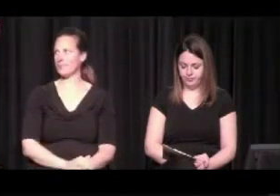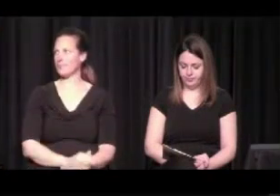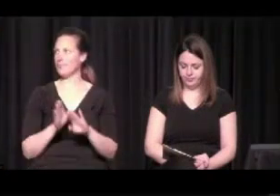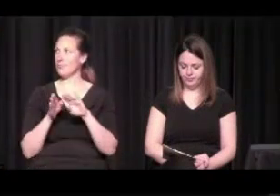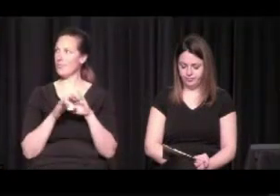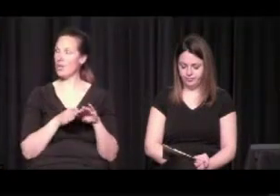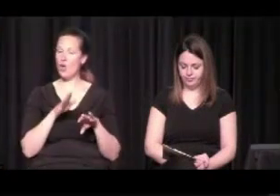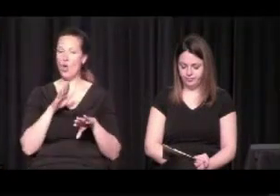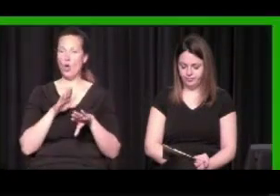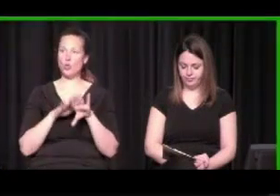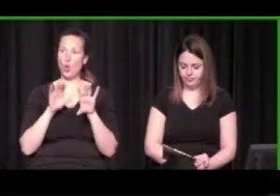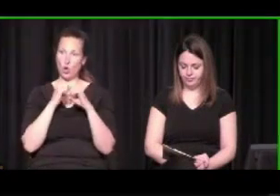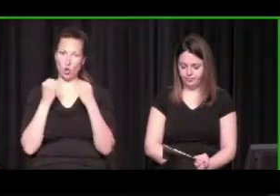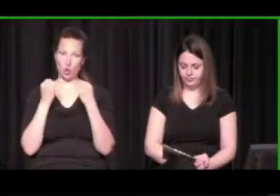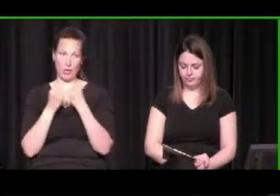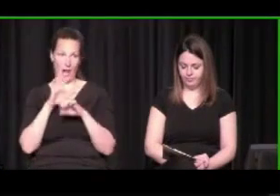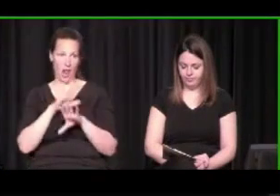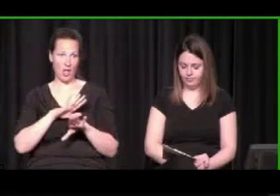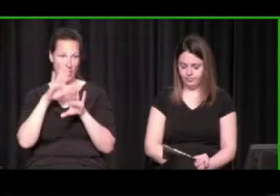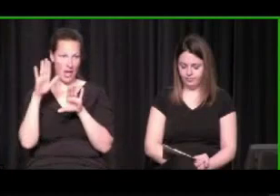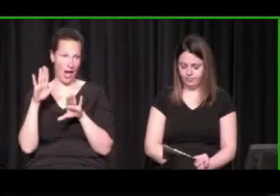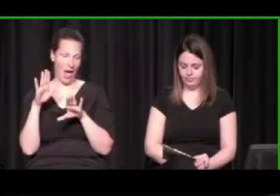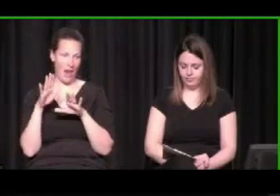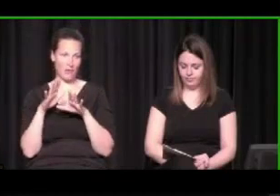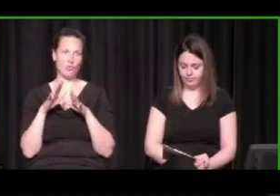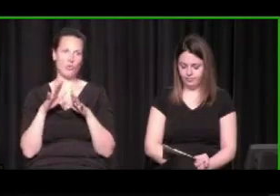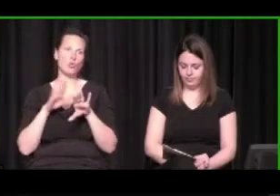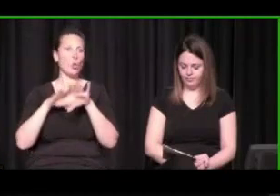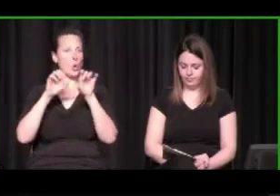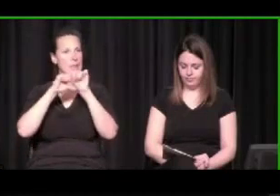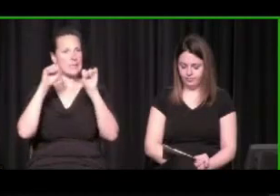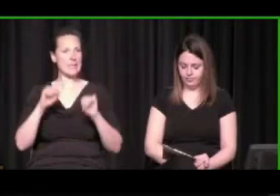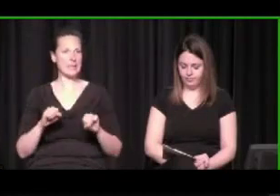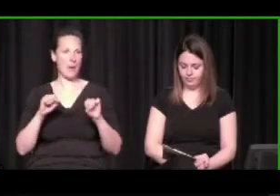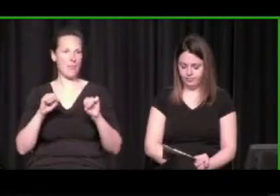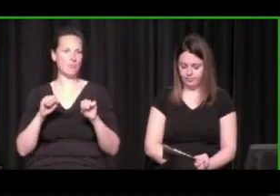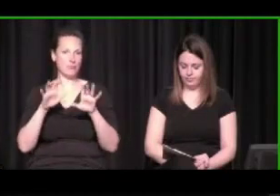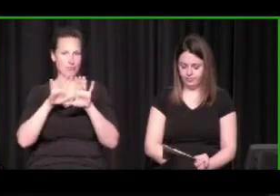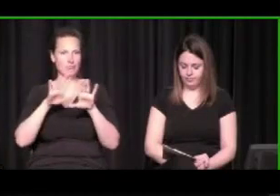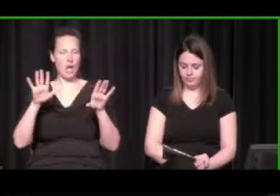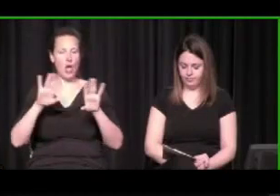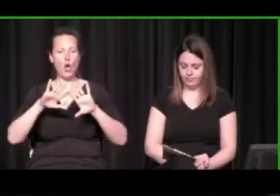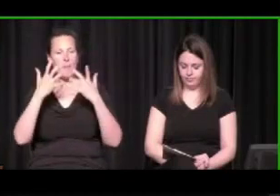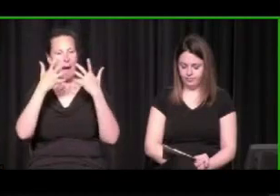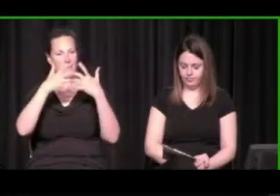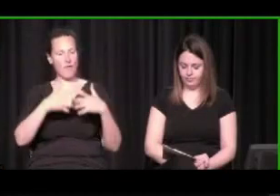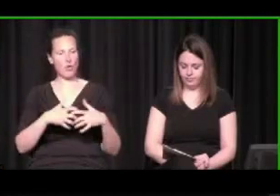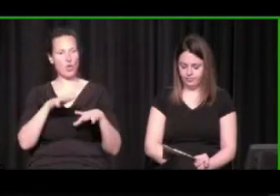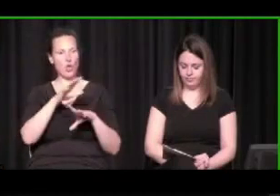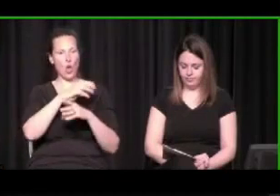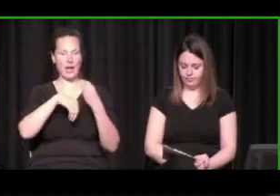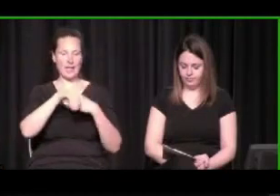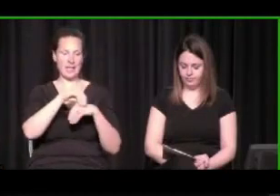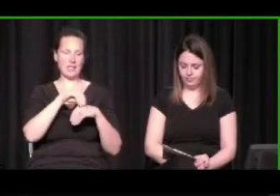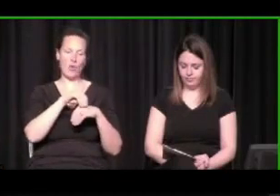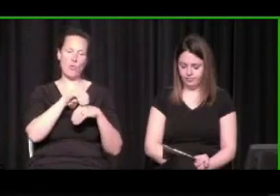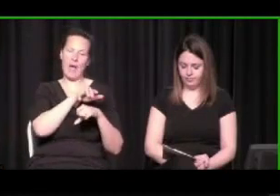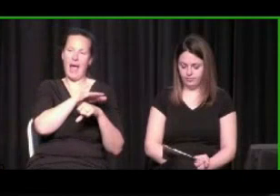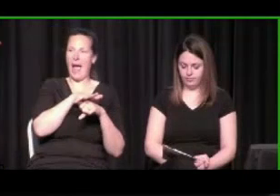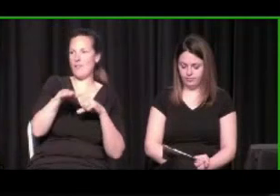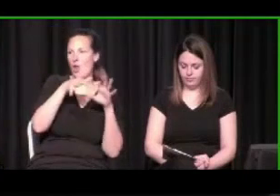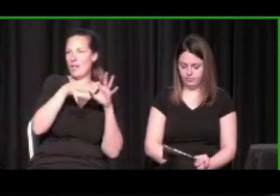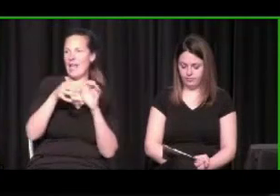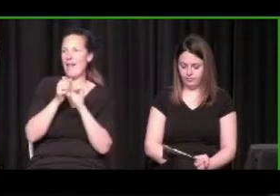le plan plus largement de la société finalement, donc plus macro-systémique, il y a bien sûr des modes de fonctionnement des organisations qui sont influencés